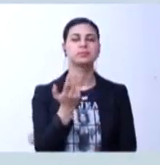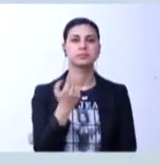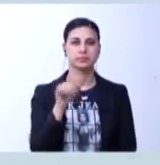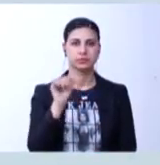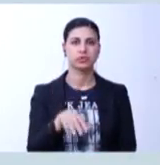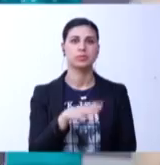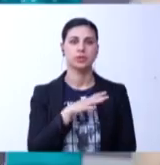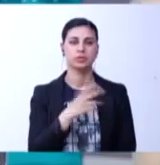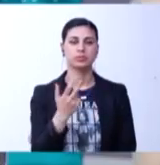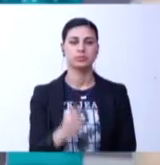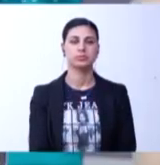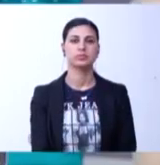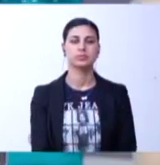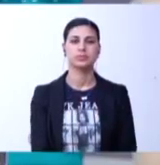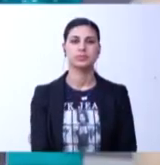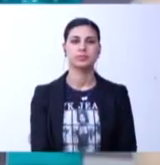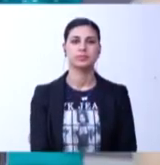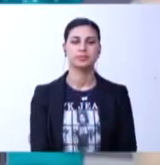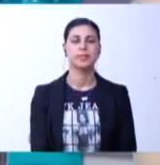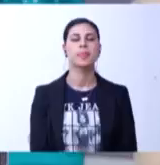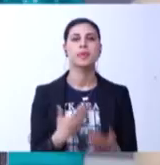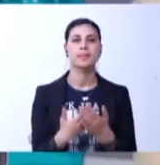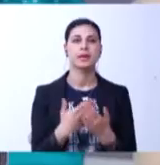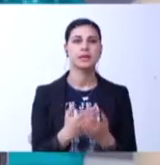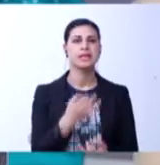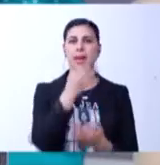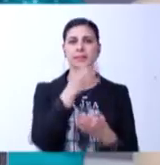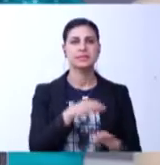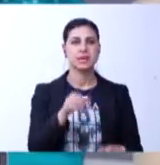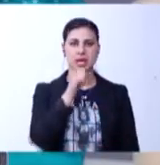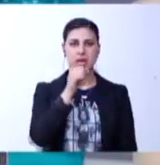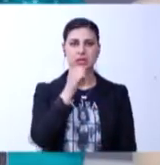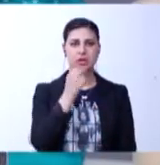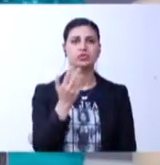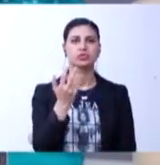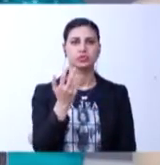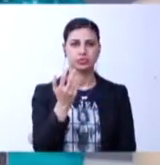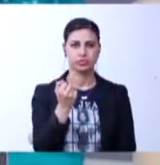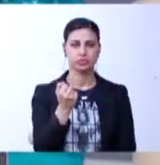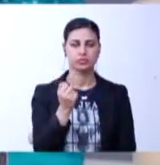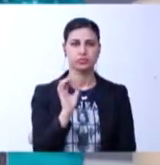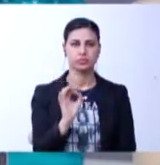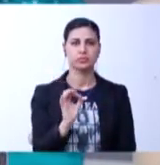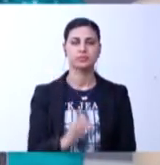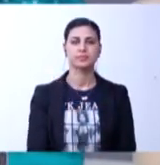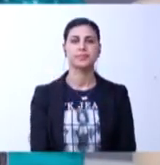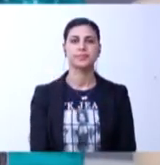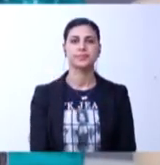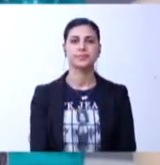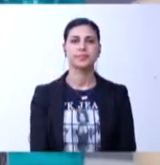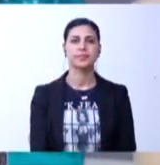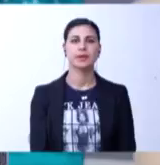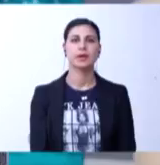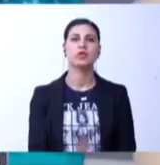რასაკვირველია, შეიძლება, ანუ ტრავმა თქვათ თუ ბავშვმა ნებისმიერ ასაკში, ნებისმიერ ასაკში,